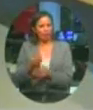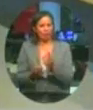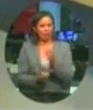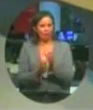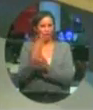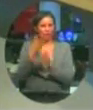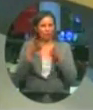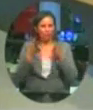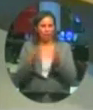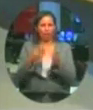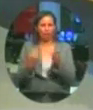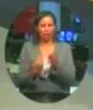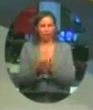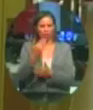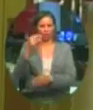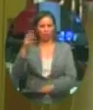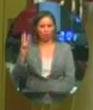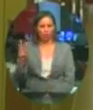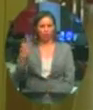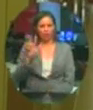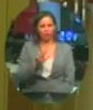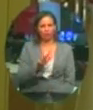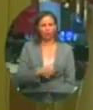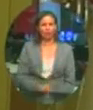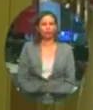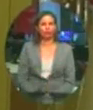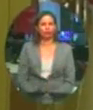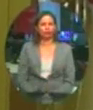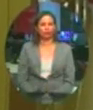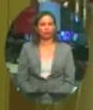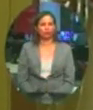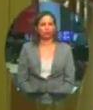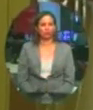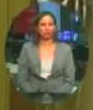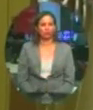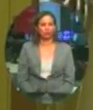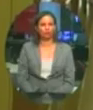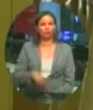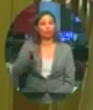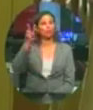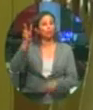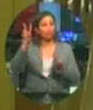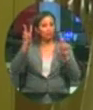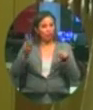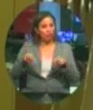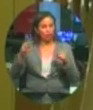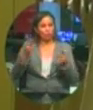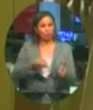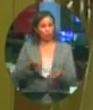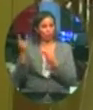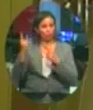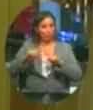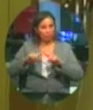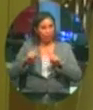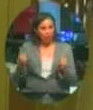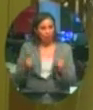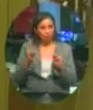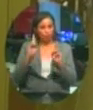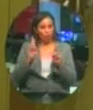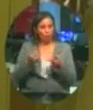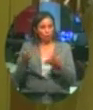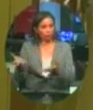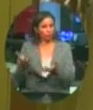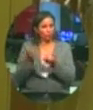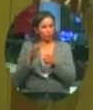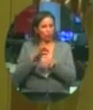מחלקה חדשה בשערי צדק. יש בית חולים אחר בירושלים שמעוניין ויכול לקלוט את אותם רופאים. אותם